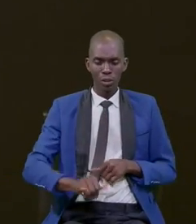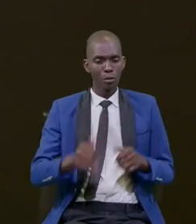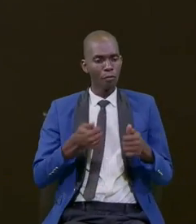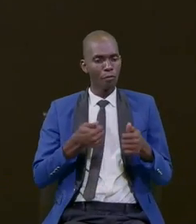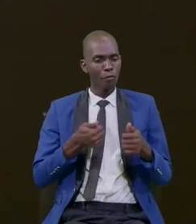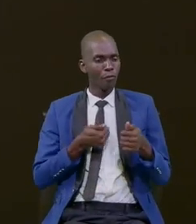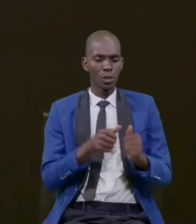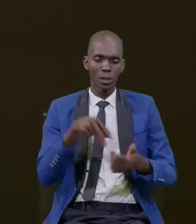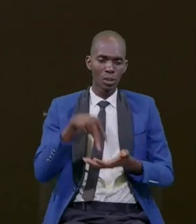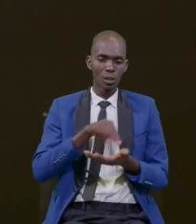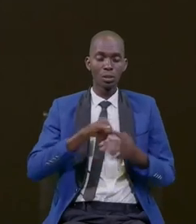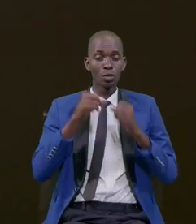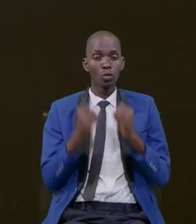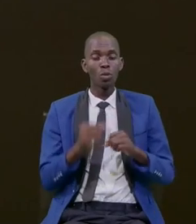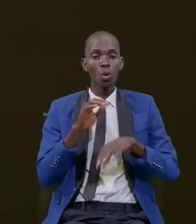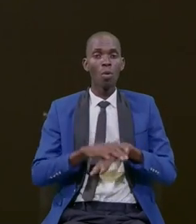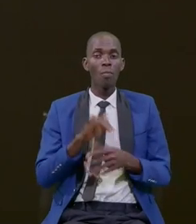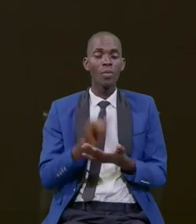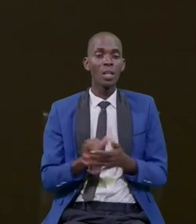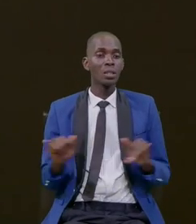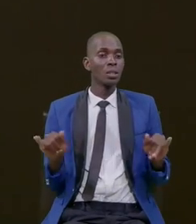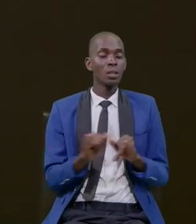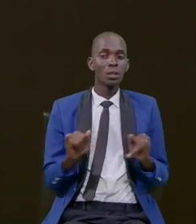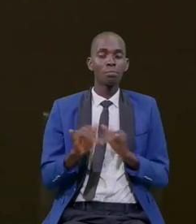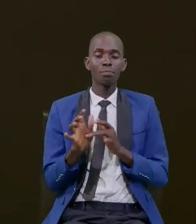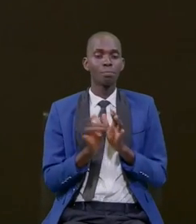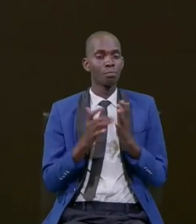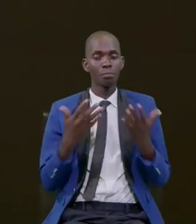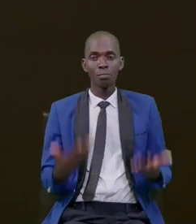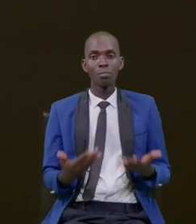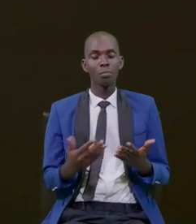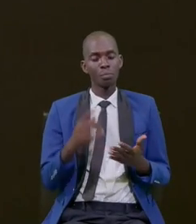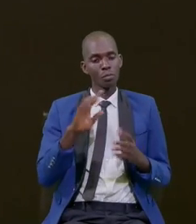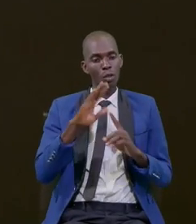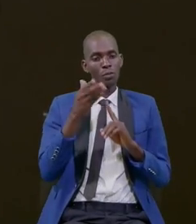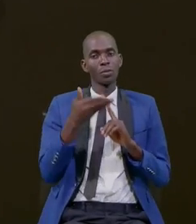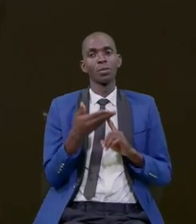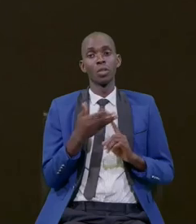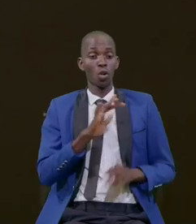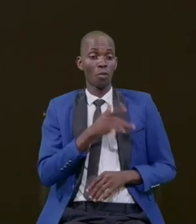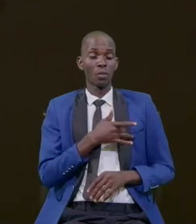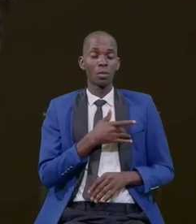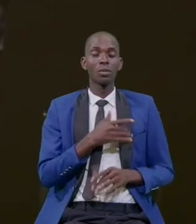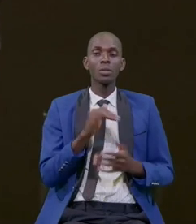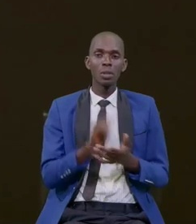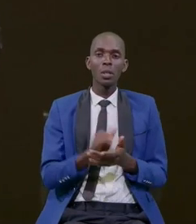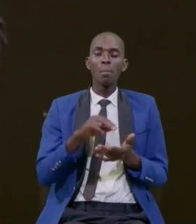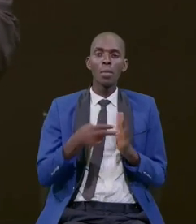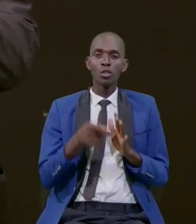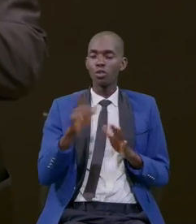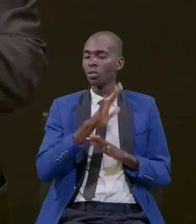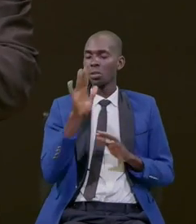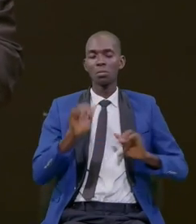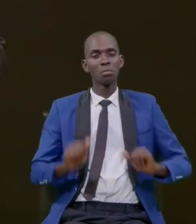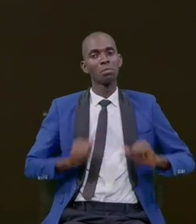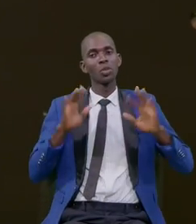de rester debout sur la même conviction biblique scripturaire, c'est d'être